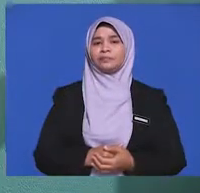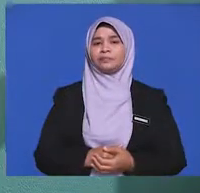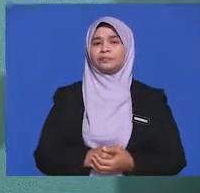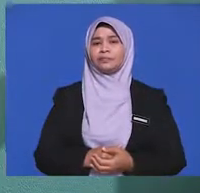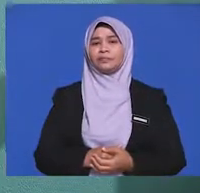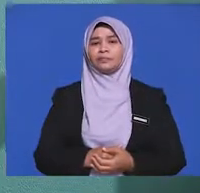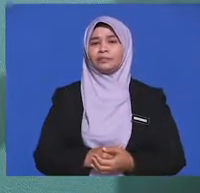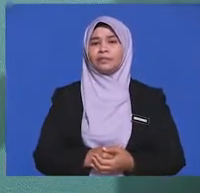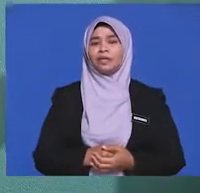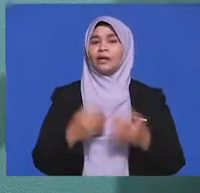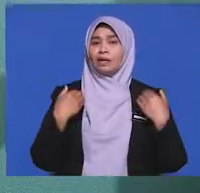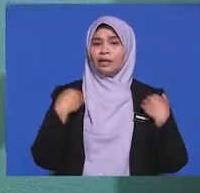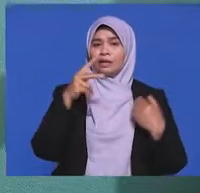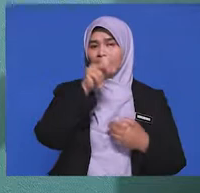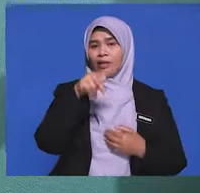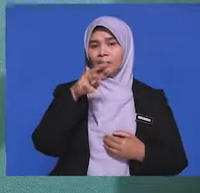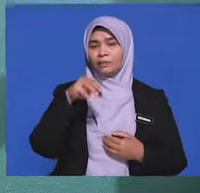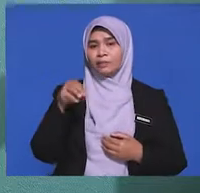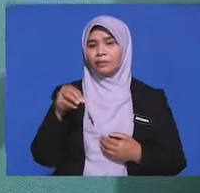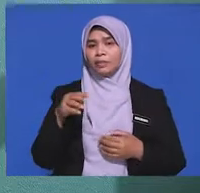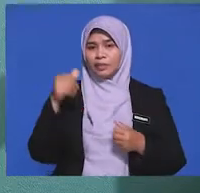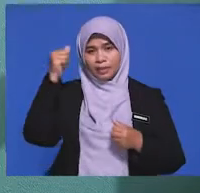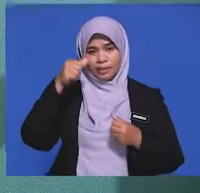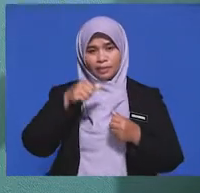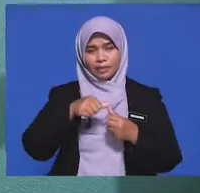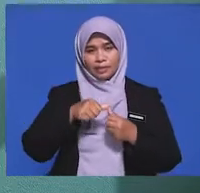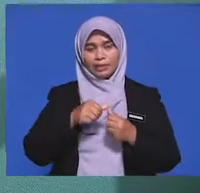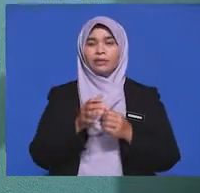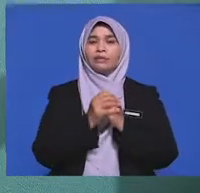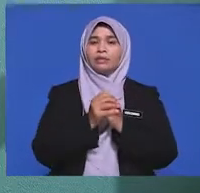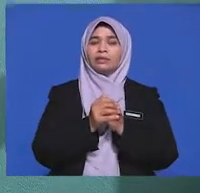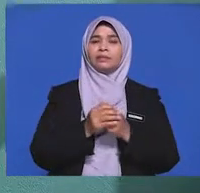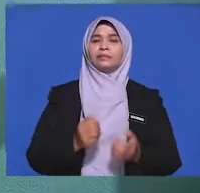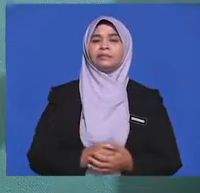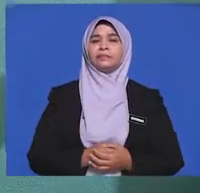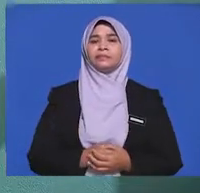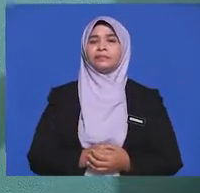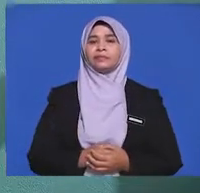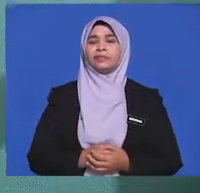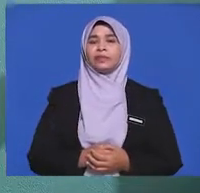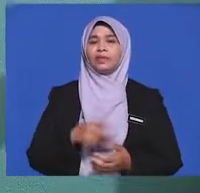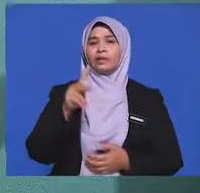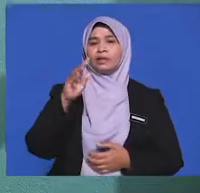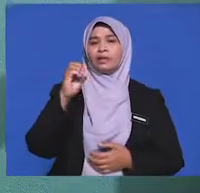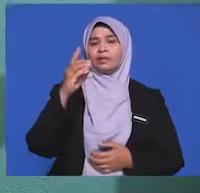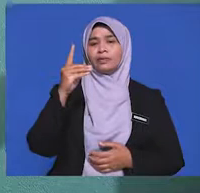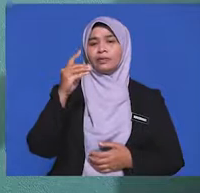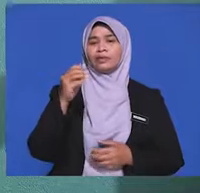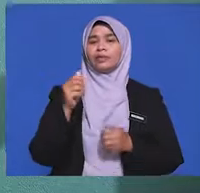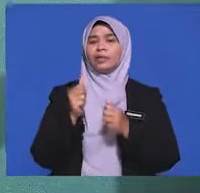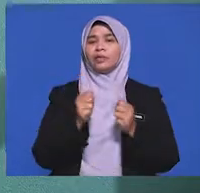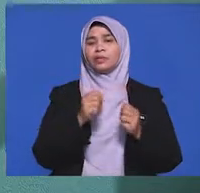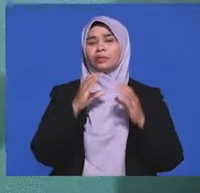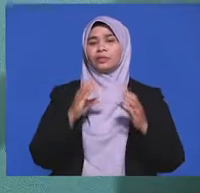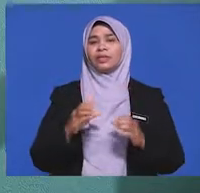1.3.6. Adakah murid-murid masih ingat? Tahniah dan syabas. Kod aturcara lengkap